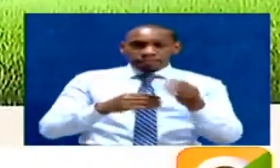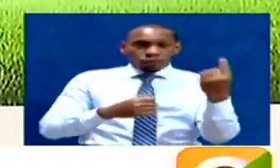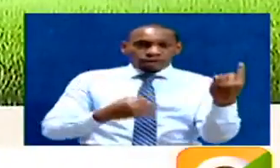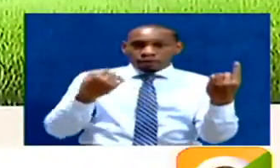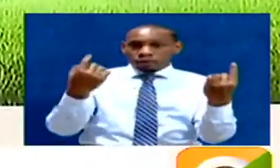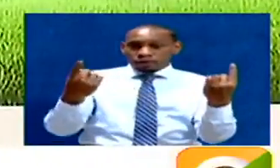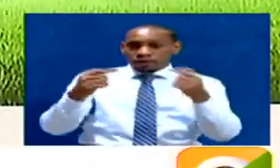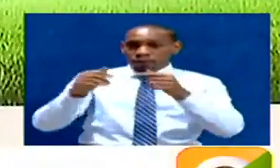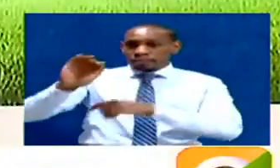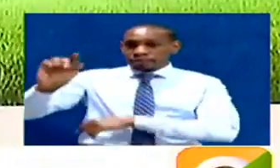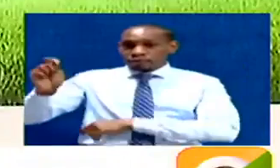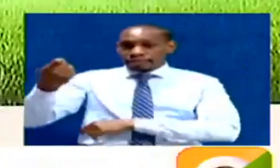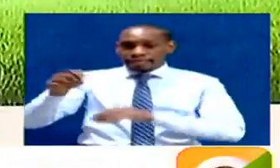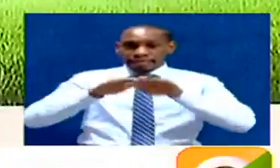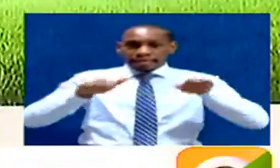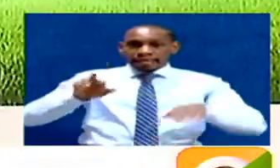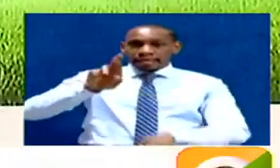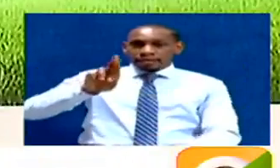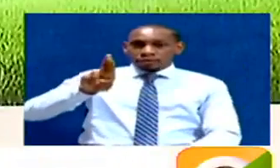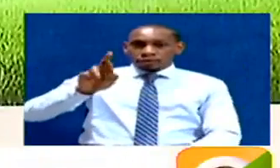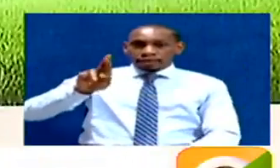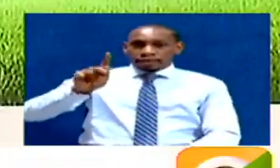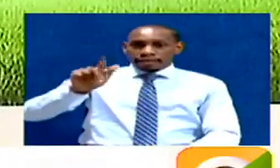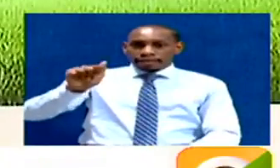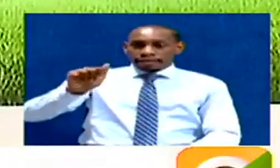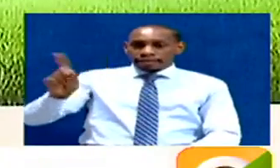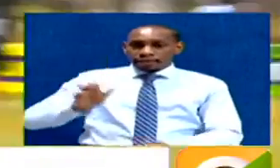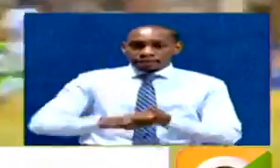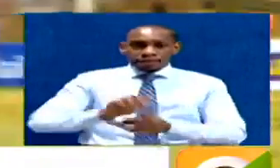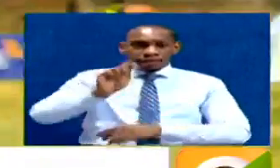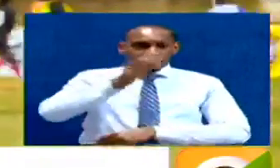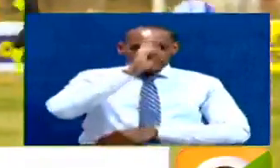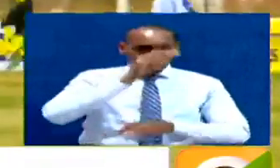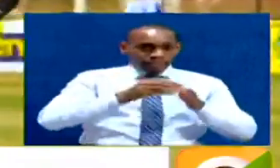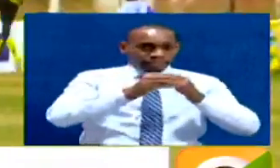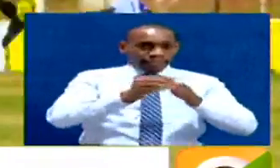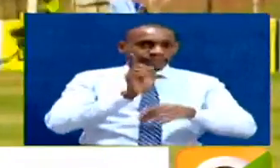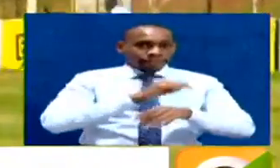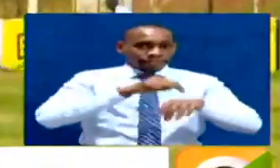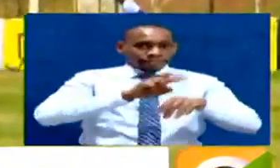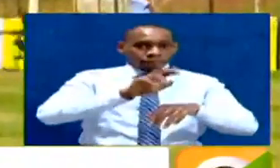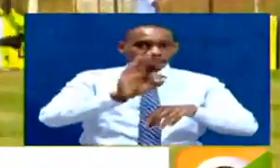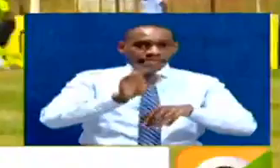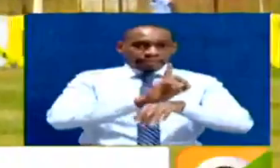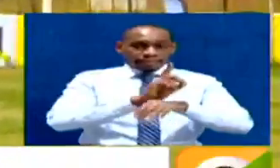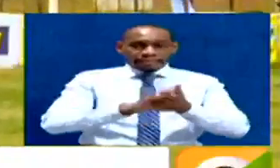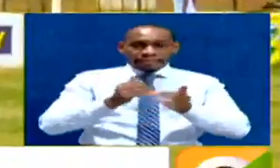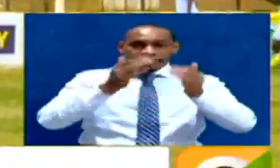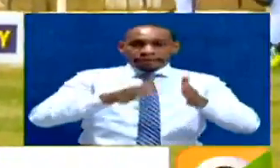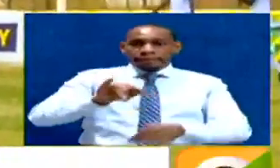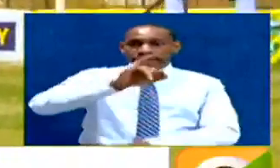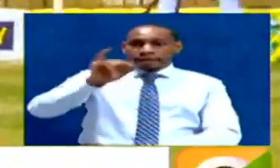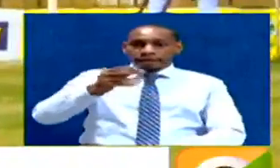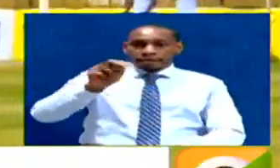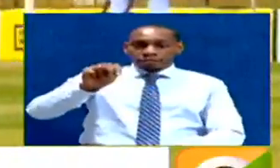bao moja kwa moja na Mount Kenya ugani Ruaraka mjini Nairobi. Kenya polisi ilichukua uongozi baada ya dakika 23 huku mchezaji